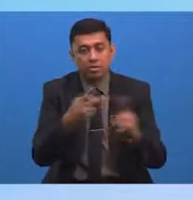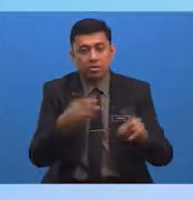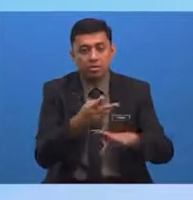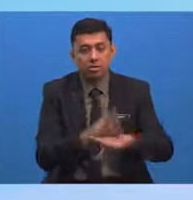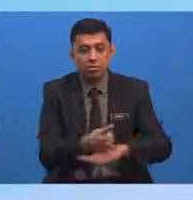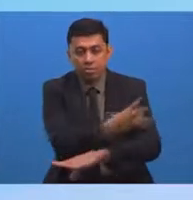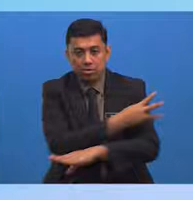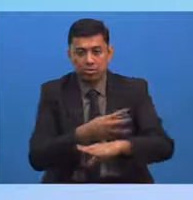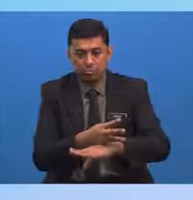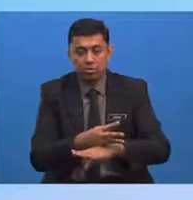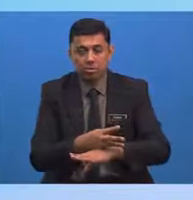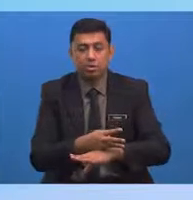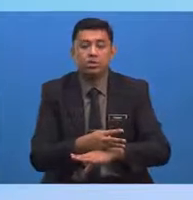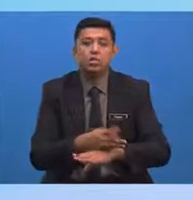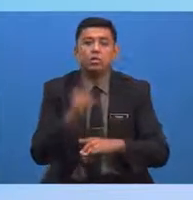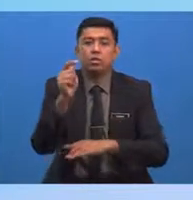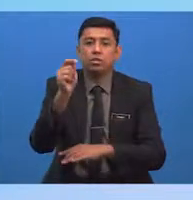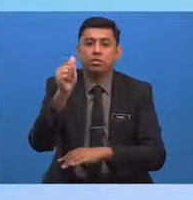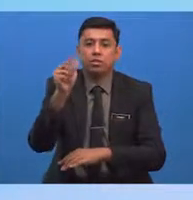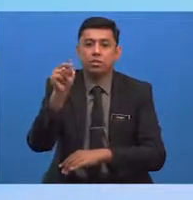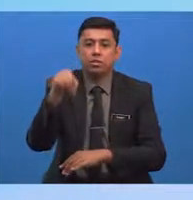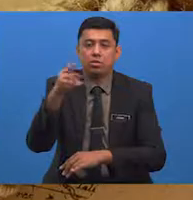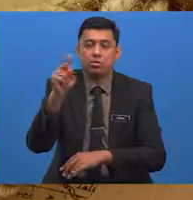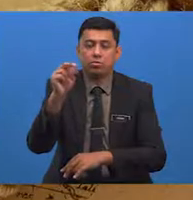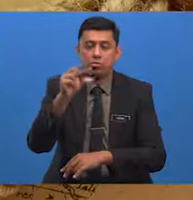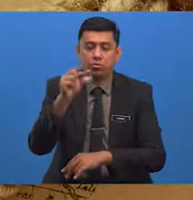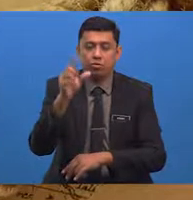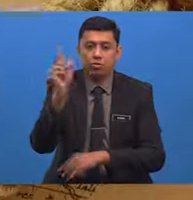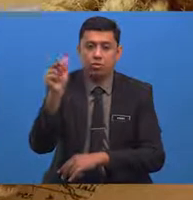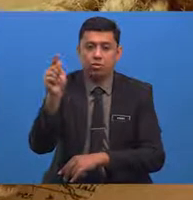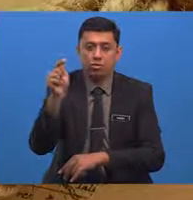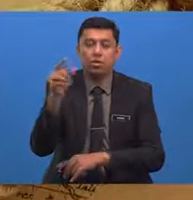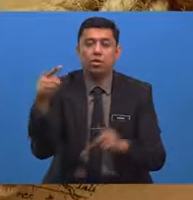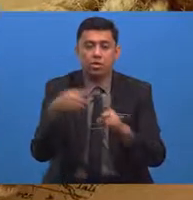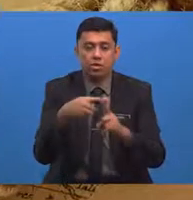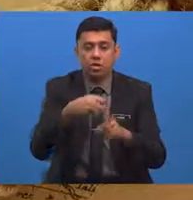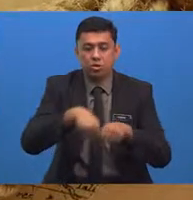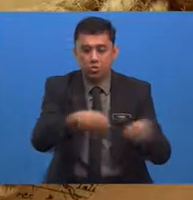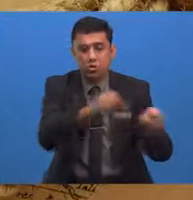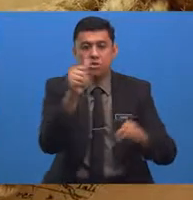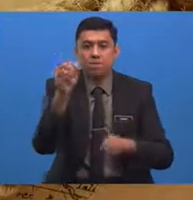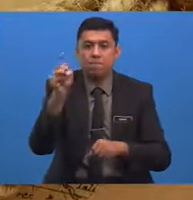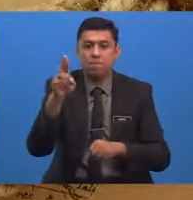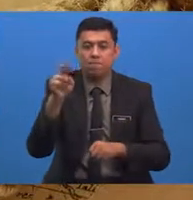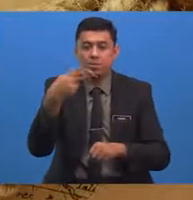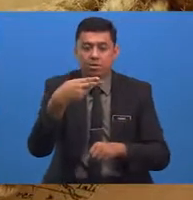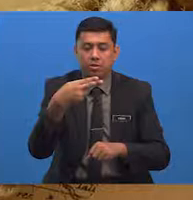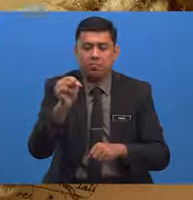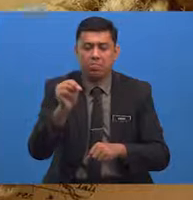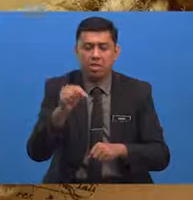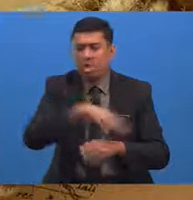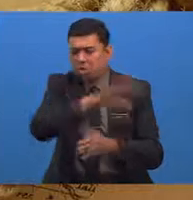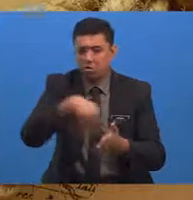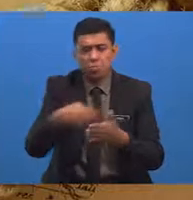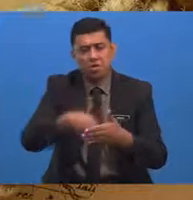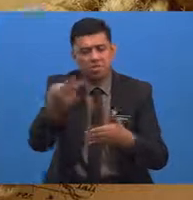kawasan Tanjung Datu ke Sungai Samarahan. Semua hasil pendapatan kawasan ini diserahkan kepada